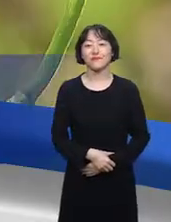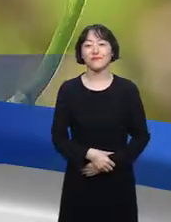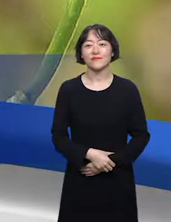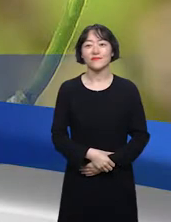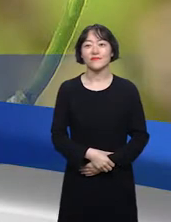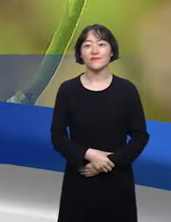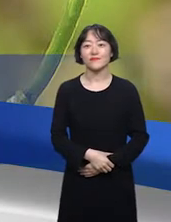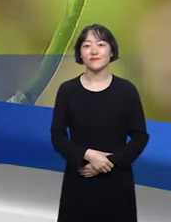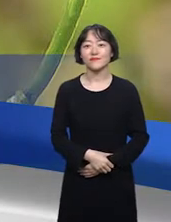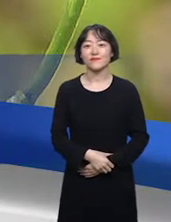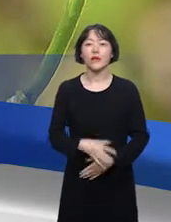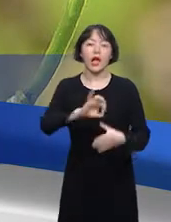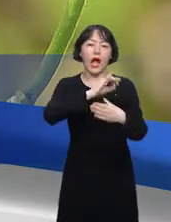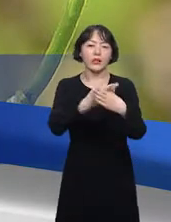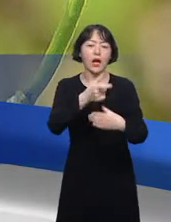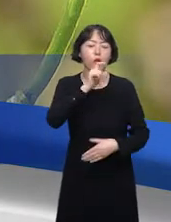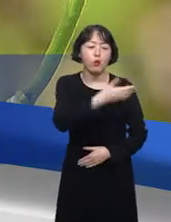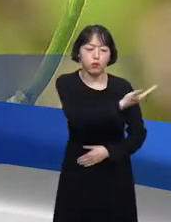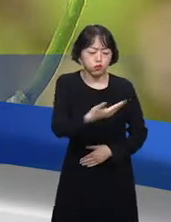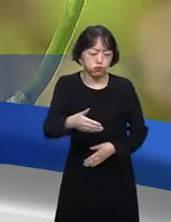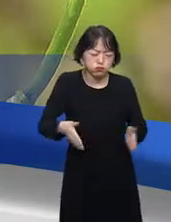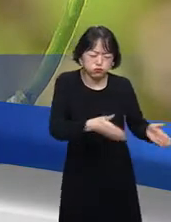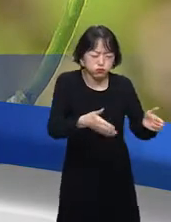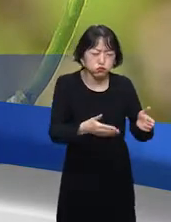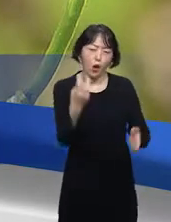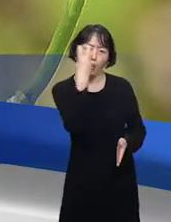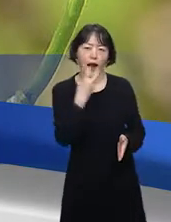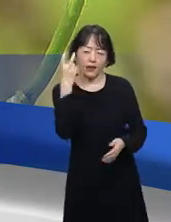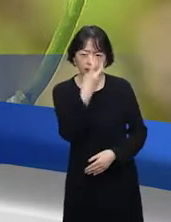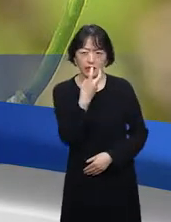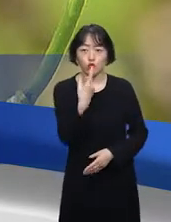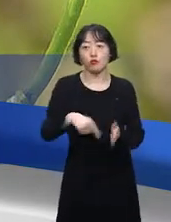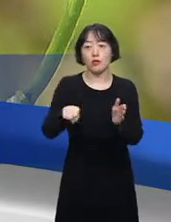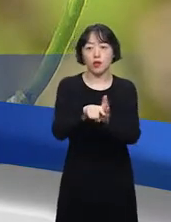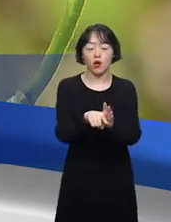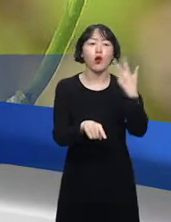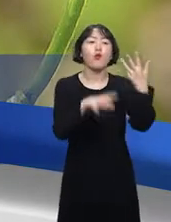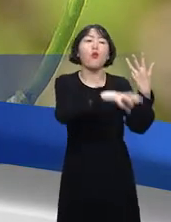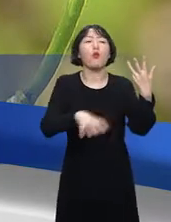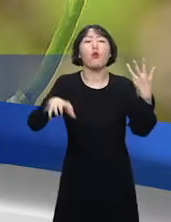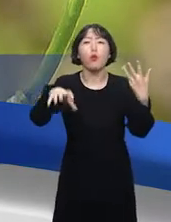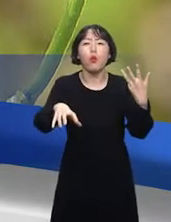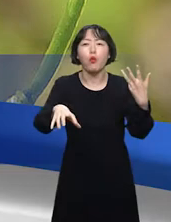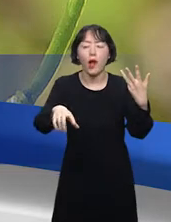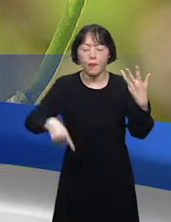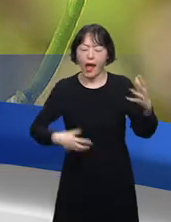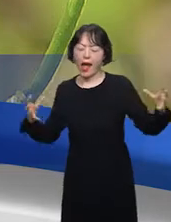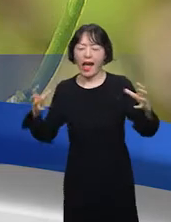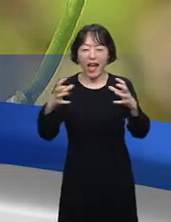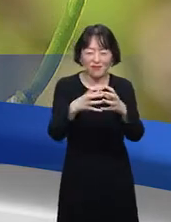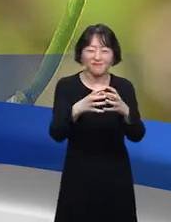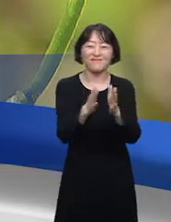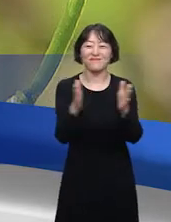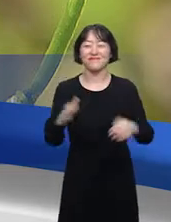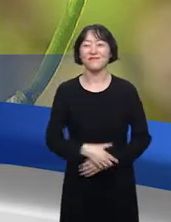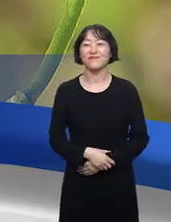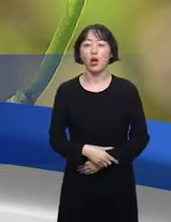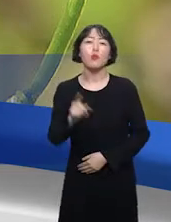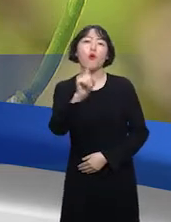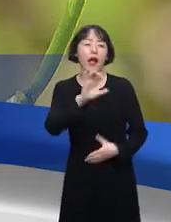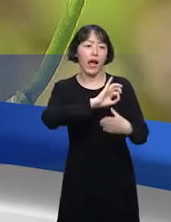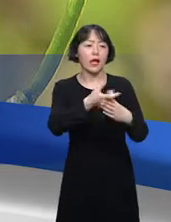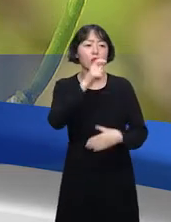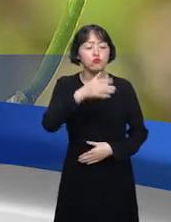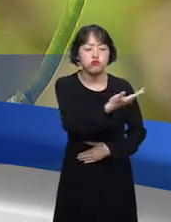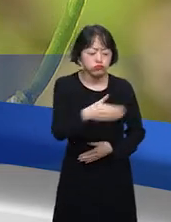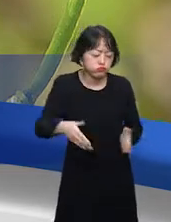안양천이 더욱 체계적으로 관리될 수 있도록 8개 지자체가 마음을 모았습니다. 바로 안양천 고도화,